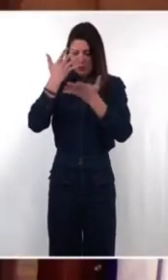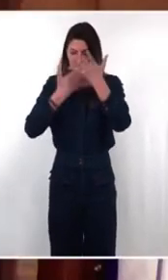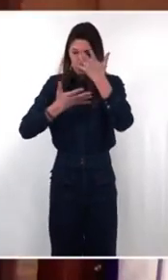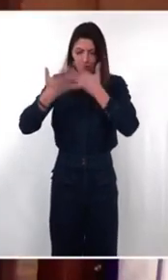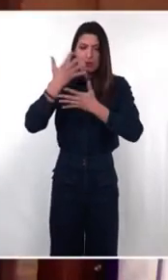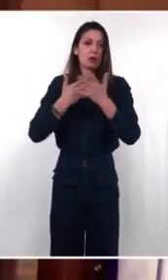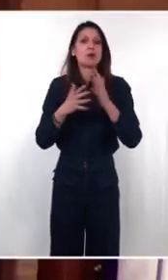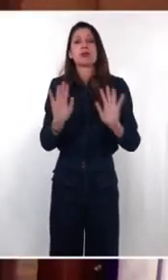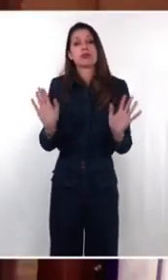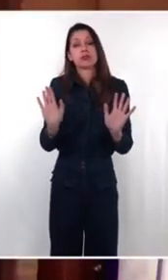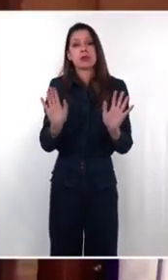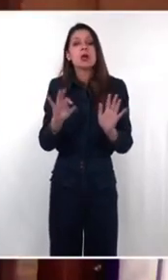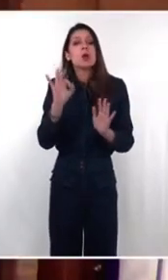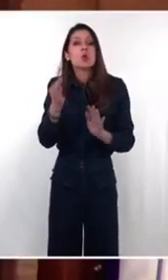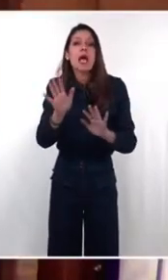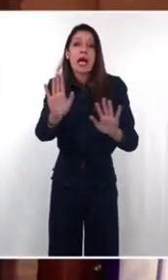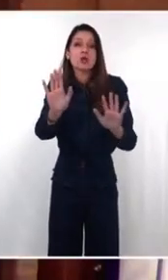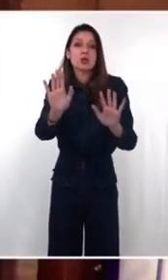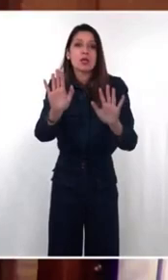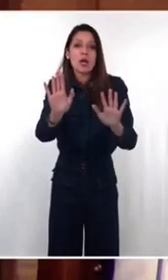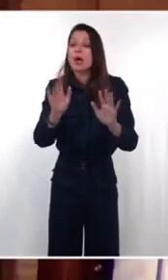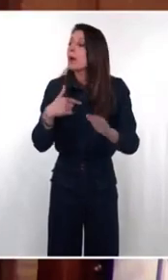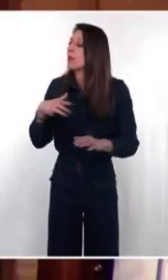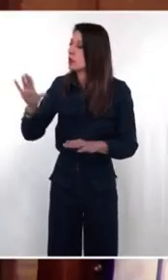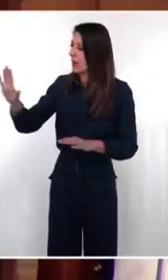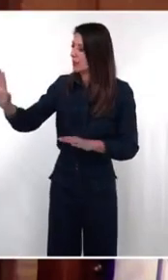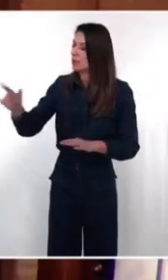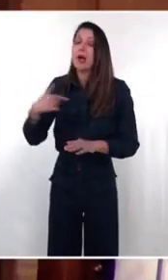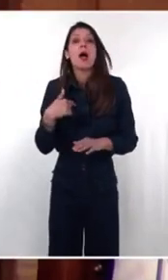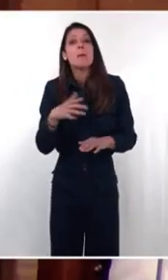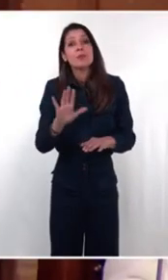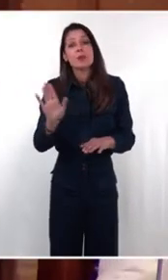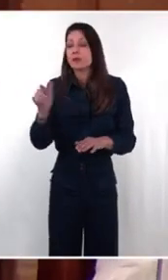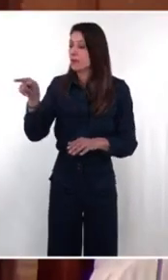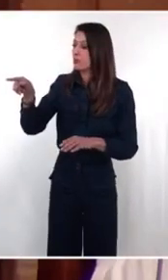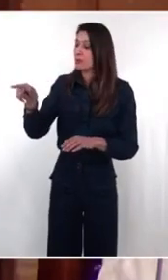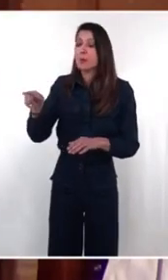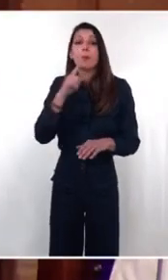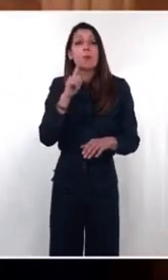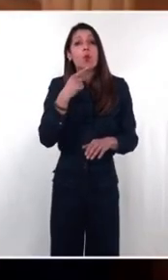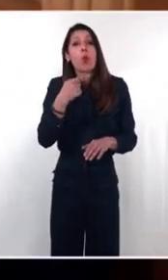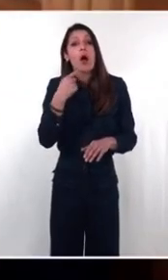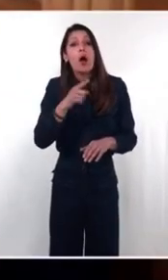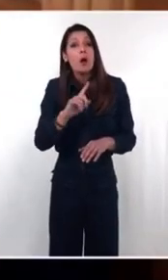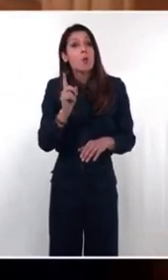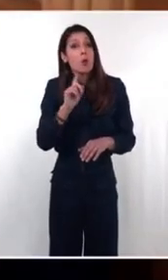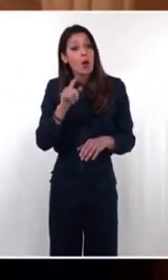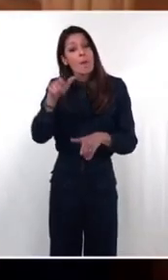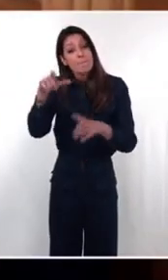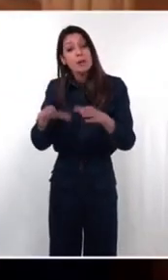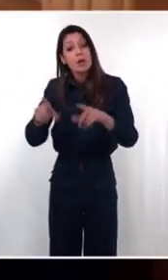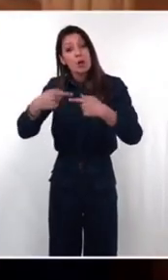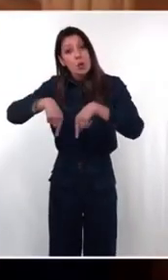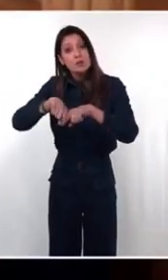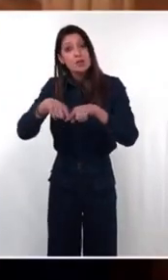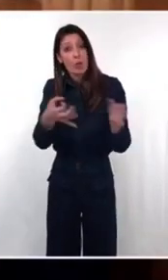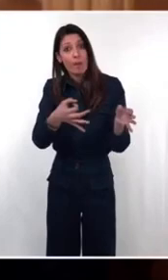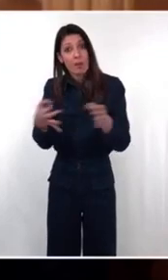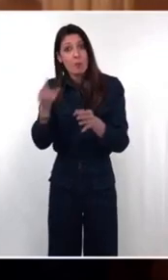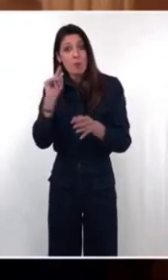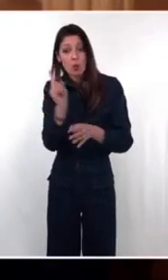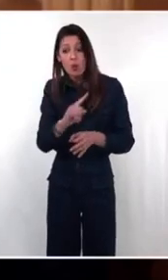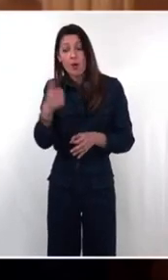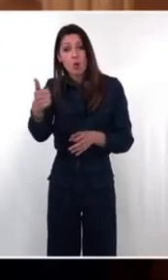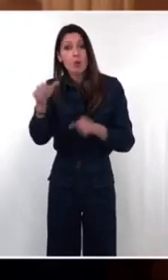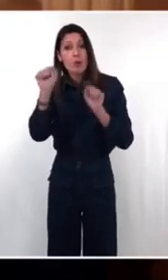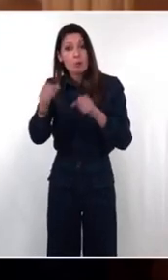Monsieur Chaban-Delmas, attendez, j'ai une proposition. Monsieur Chaban-Delmas, pourquoi est-ce qu'on permettrait pas aux commissions, pourquoi est-ce qu'on permettrait pas aux commissions permanentes de voter un